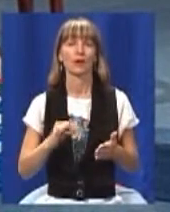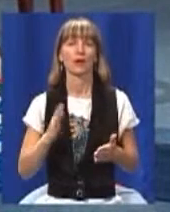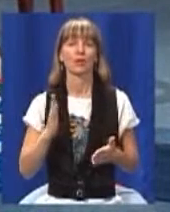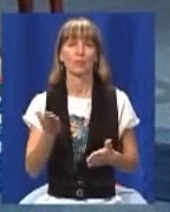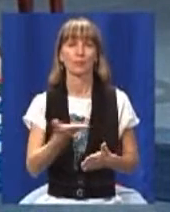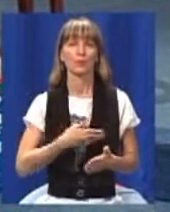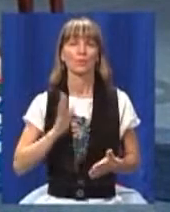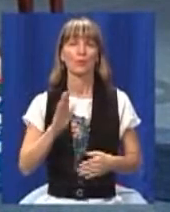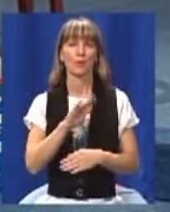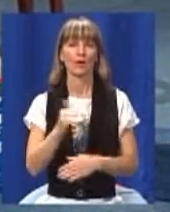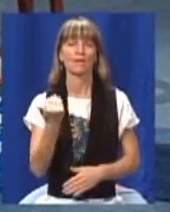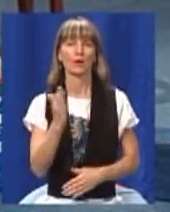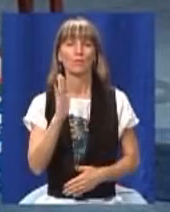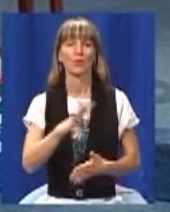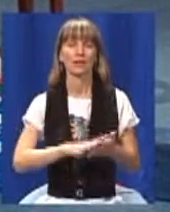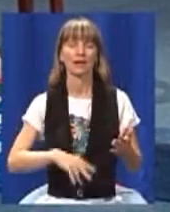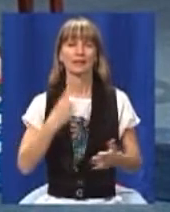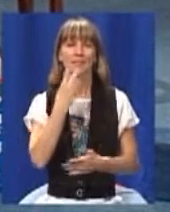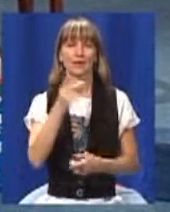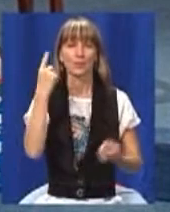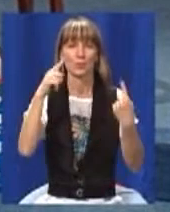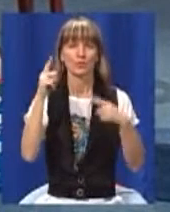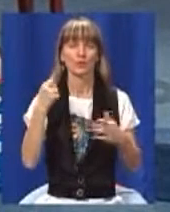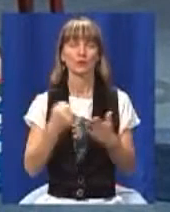з вами будемо прощатися, а ви будете далі дивитися